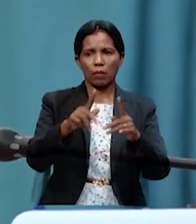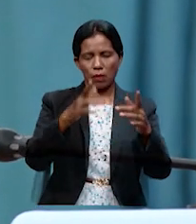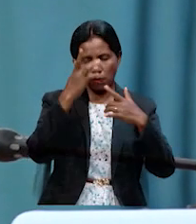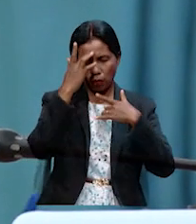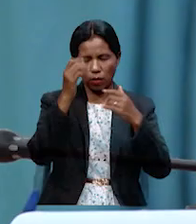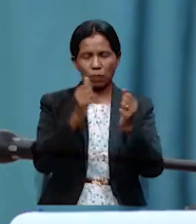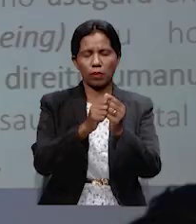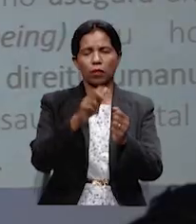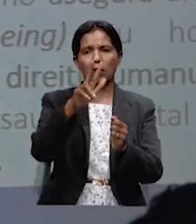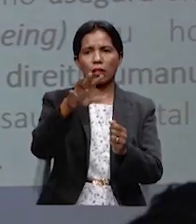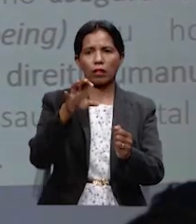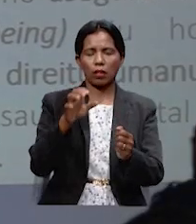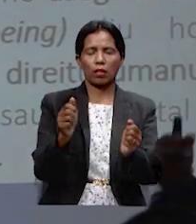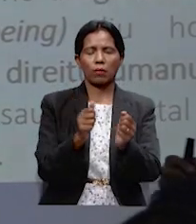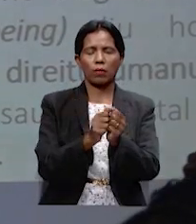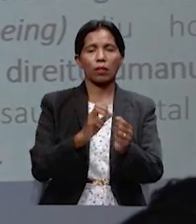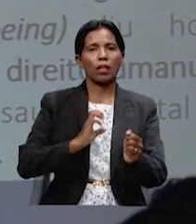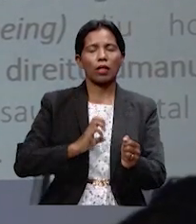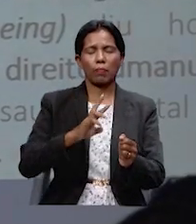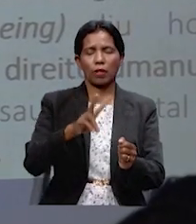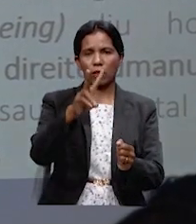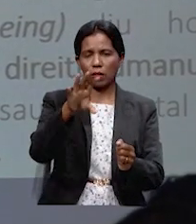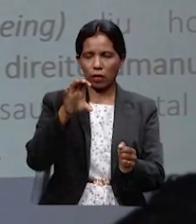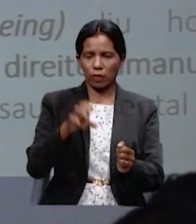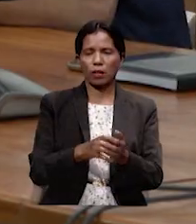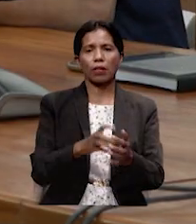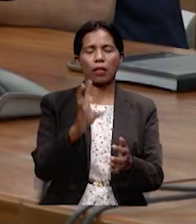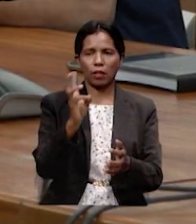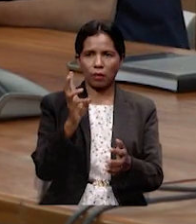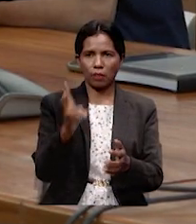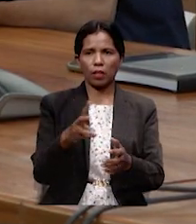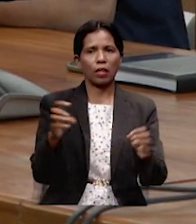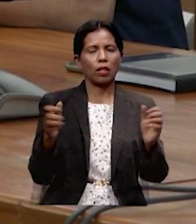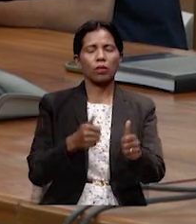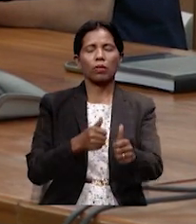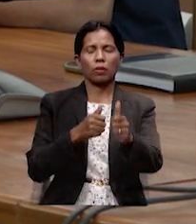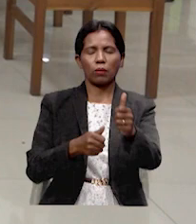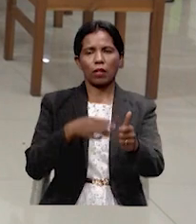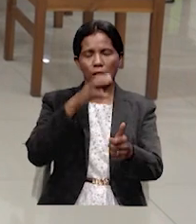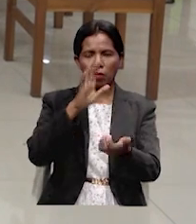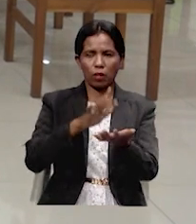no ermera atu sura liu. No husi numero ne, na ing ne nulu, mak la kumpli tratamento